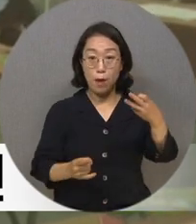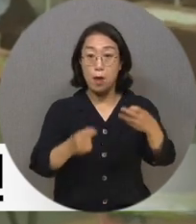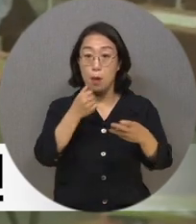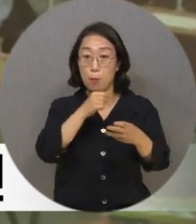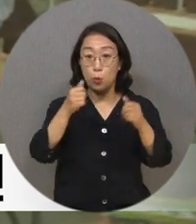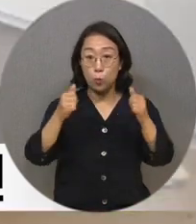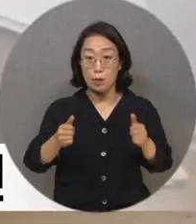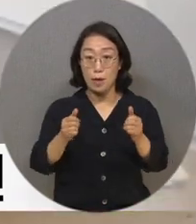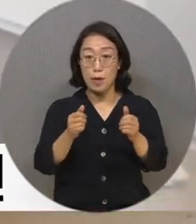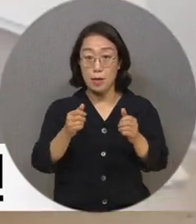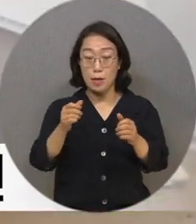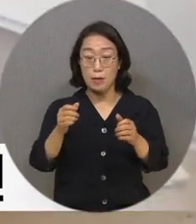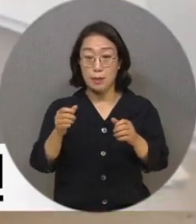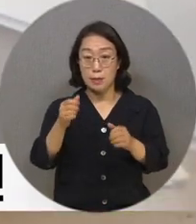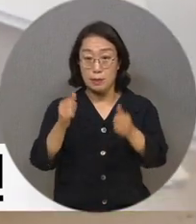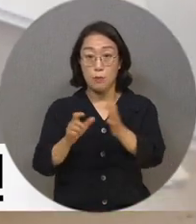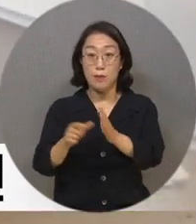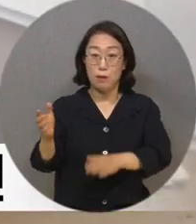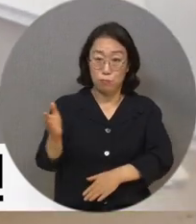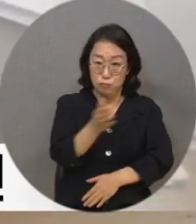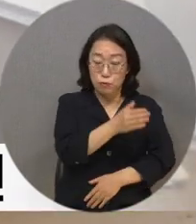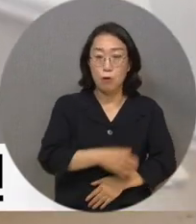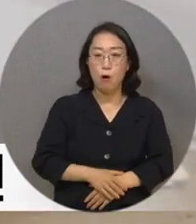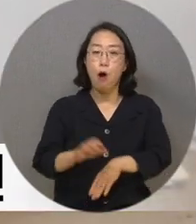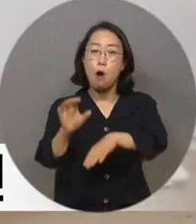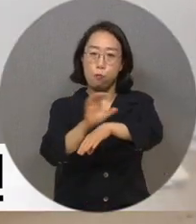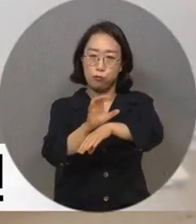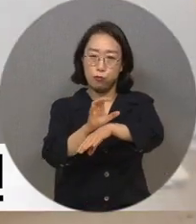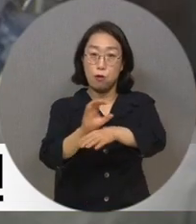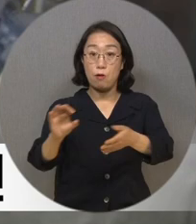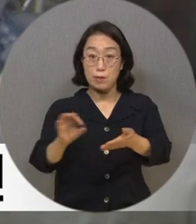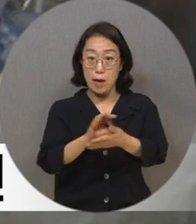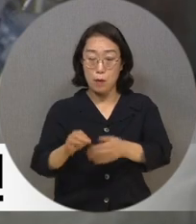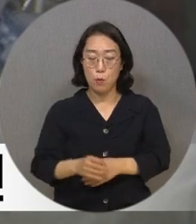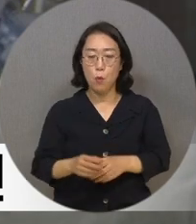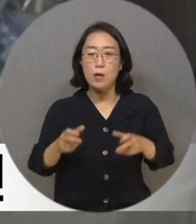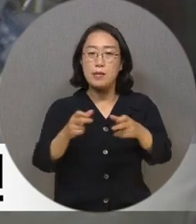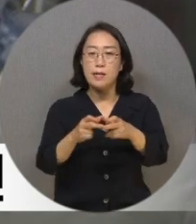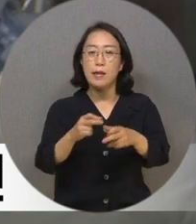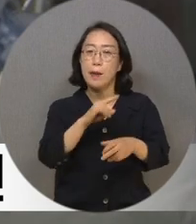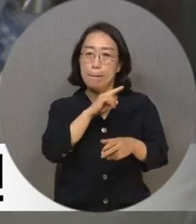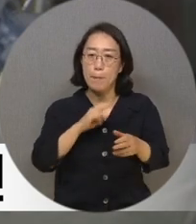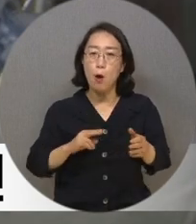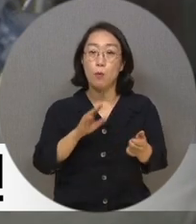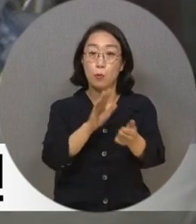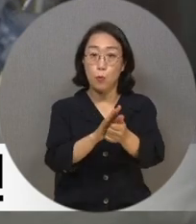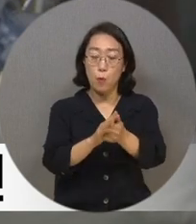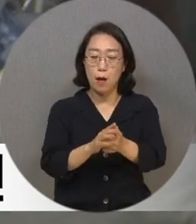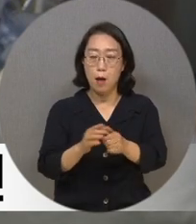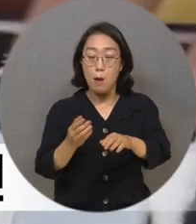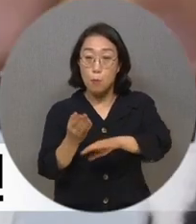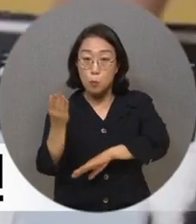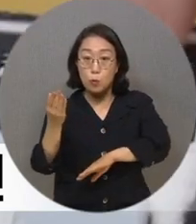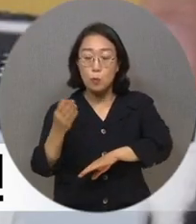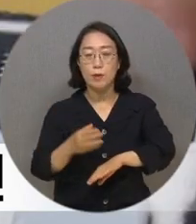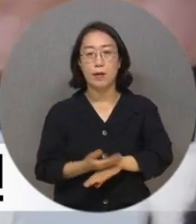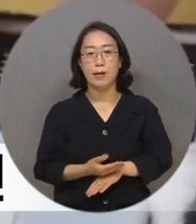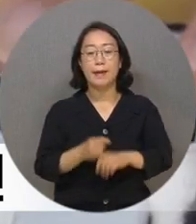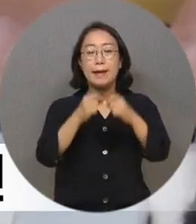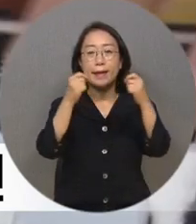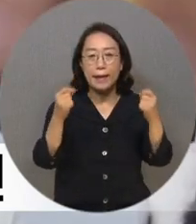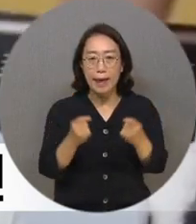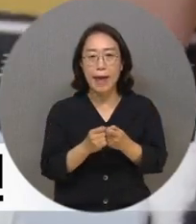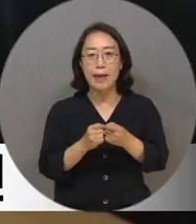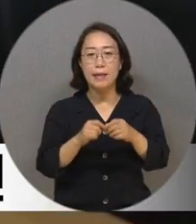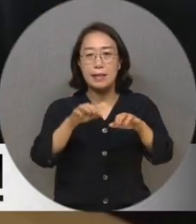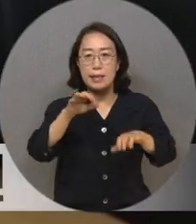변호사 시험 컴퓨터 작성 방식 시행에 맞춰 장애인 응시자의 편입 증진을 위해 일반 응시자와 달리 개인용 키보드와